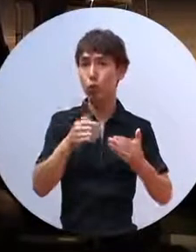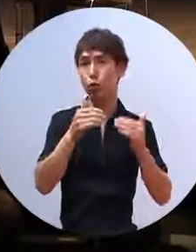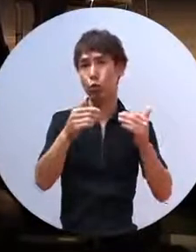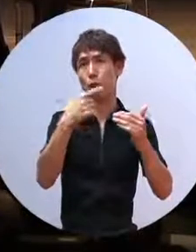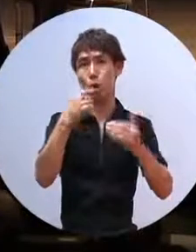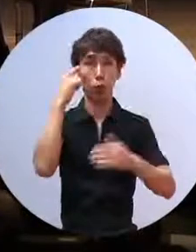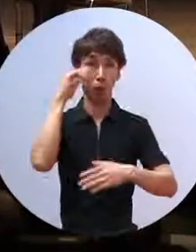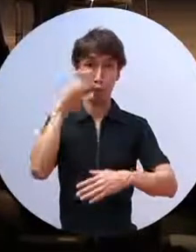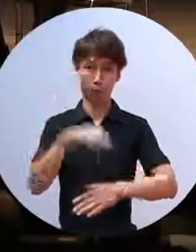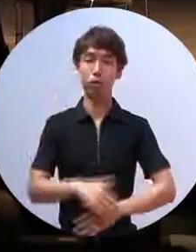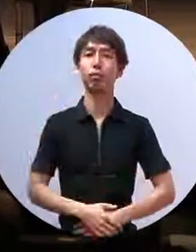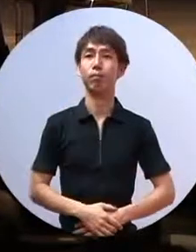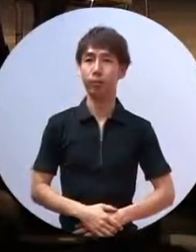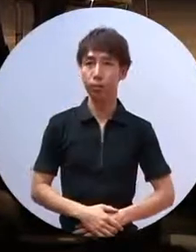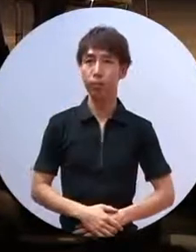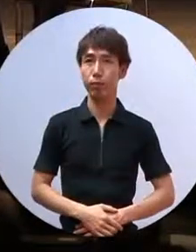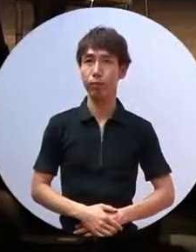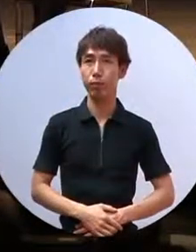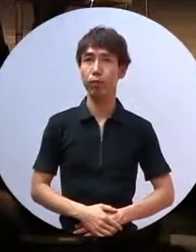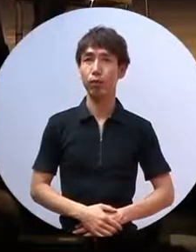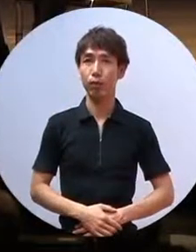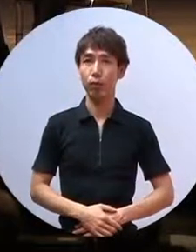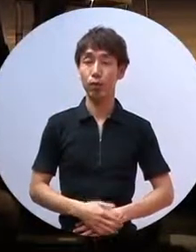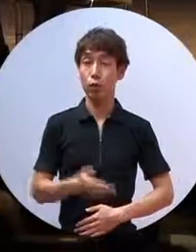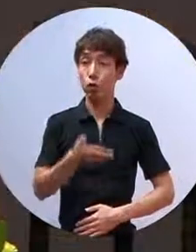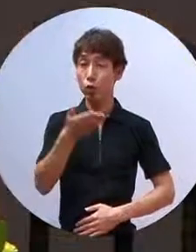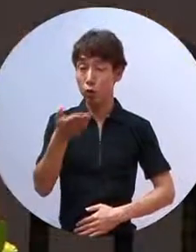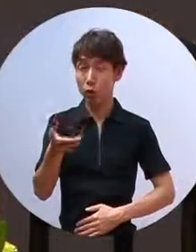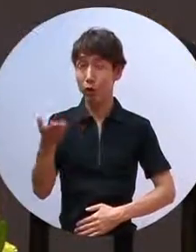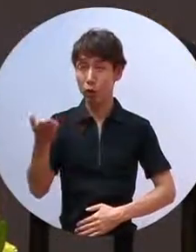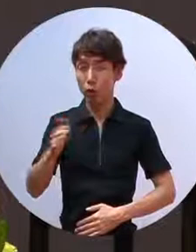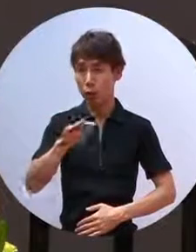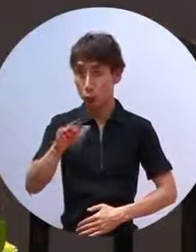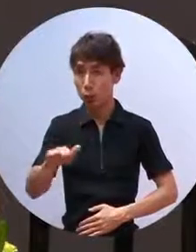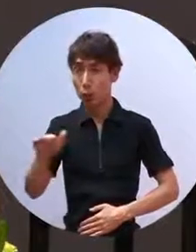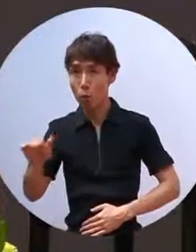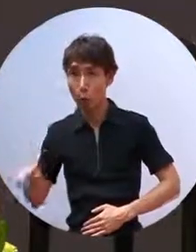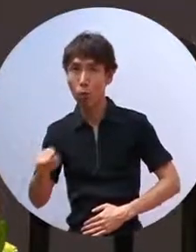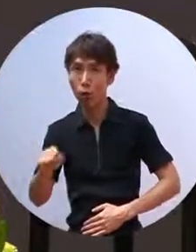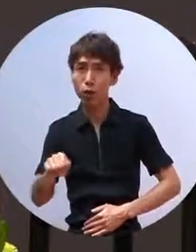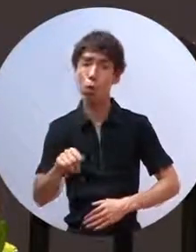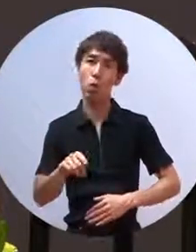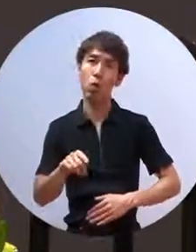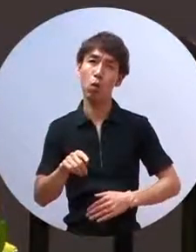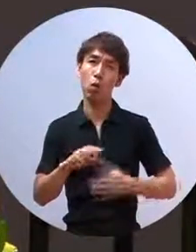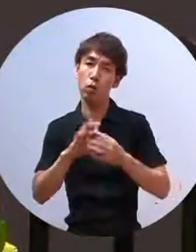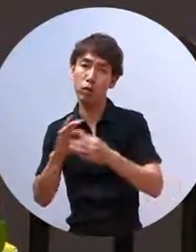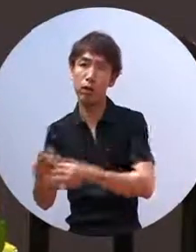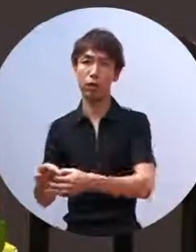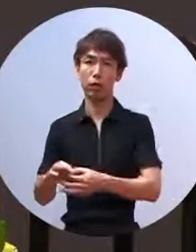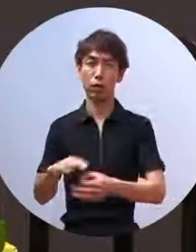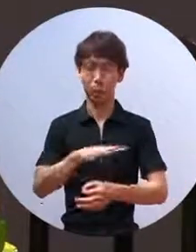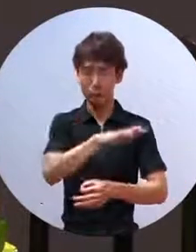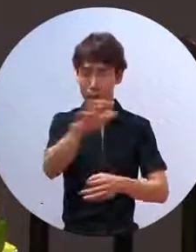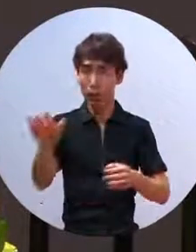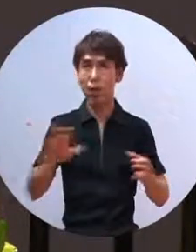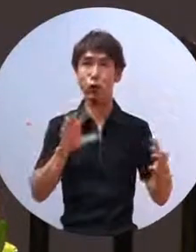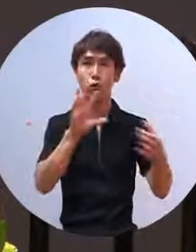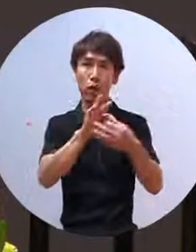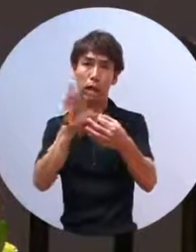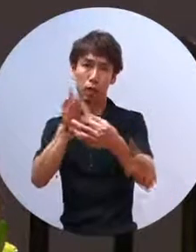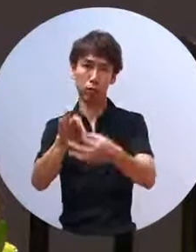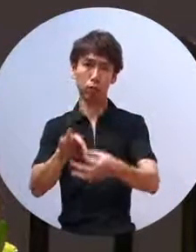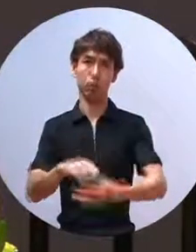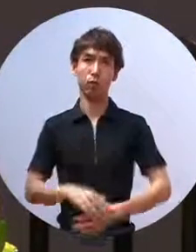めたいというふうに思っております。この思いをですね、次の世代にも伝える、そして多くの方々に伝える、核兵器